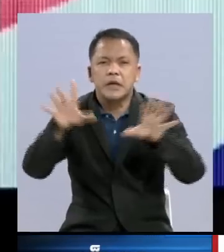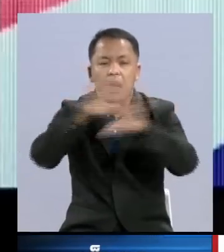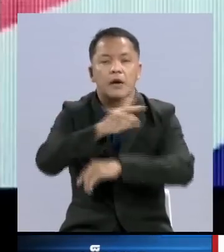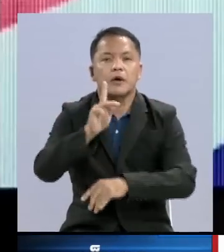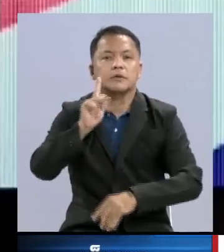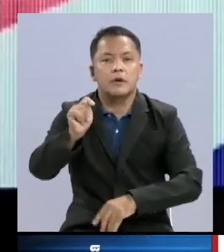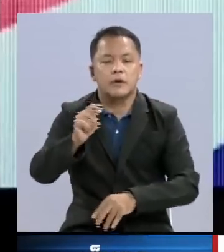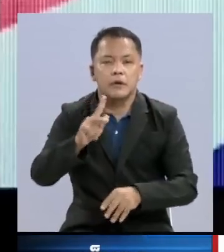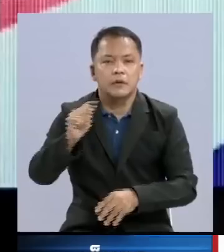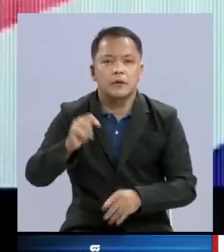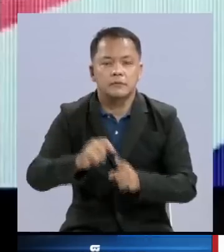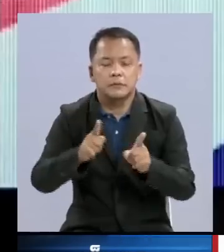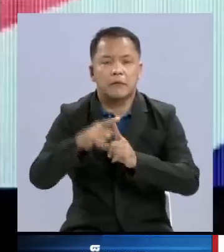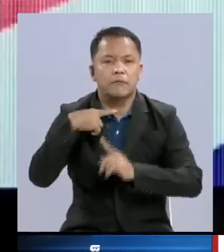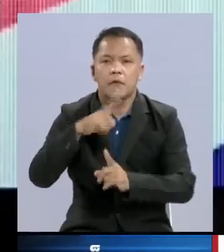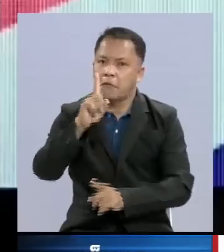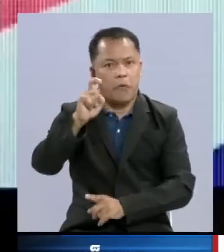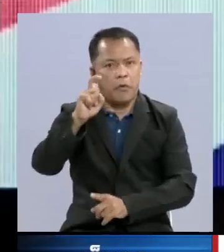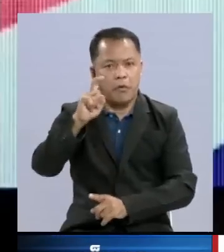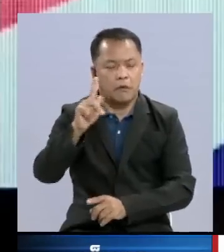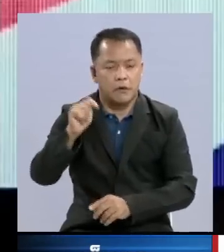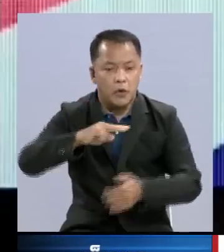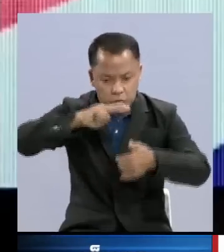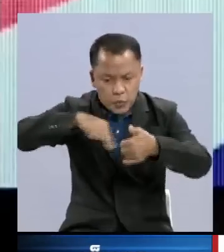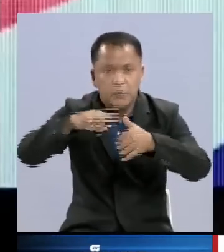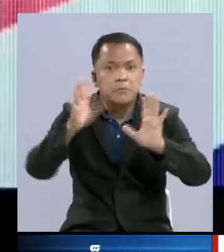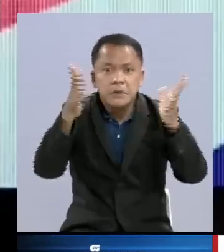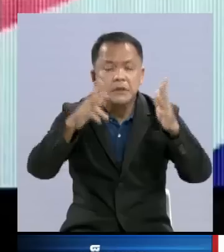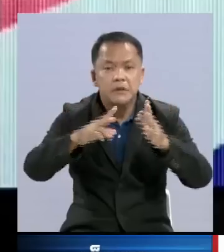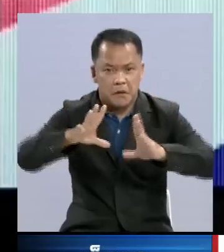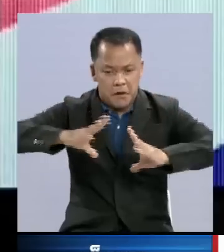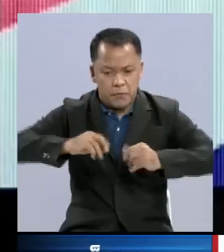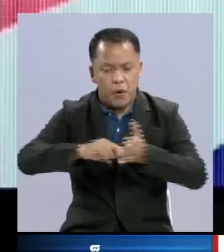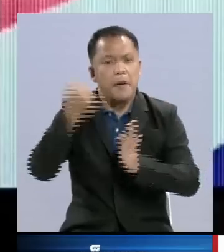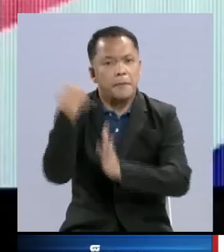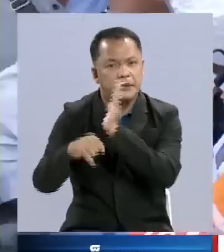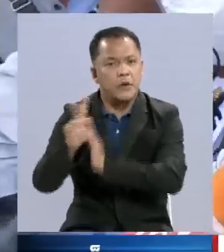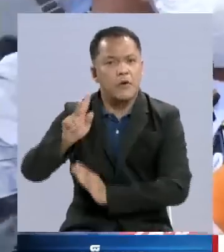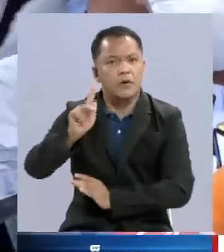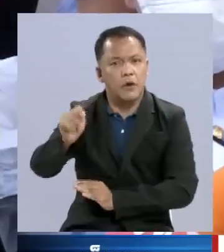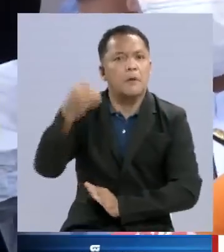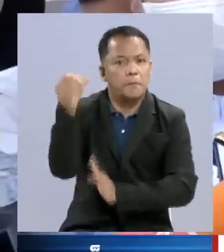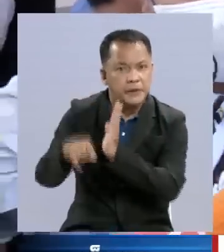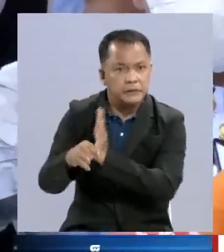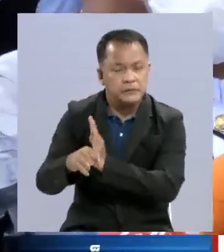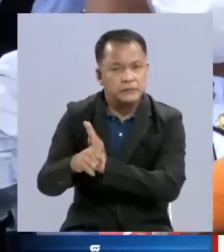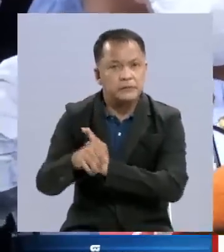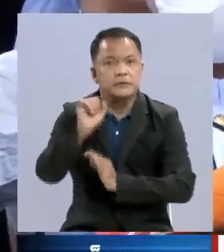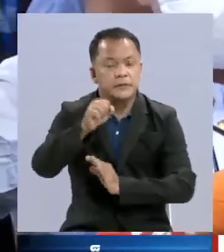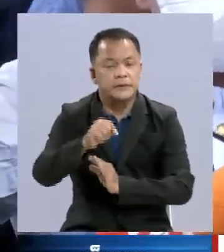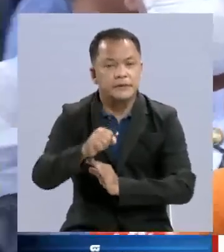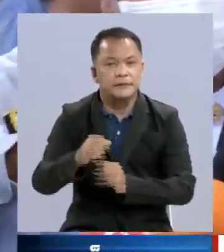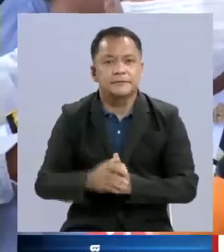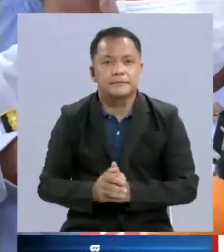กต.เนี่ยฆ่าตัวตายอ่ะคือคุณไม่ตรวจสอบก่อนอะ ยอมรับในความผิดพลาดของตัวเองหรือเปล่า อันนี้คุณไพศาลมองอันนี้น่าสน